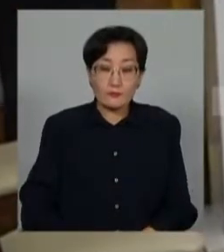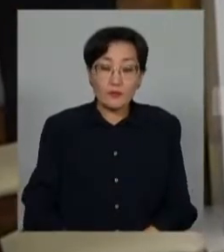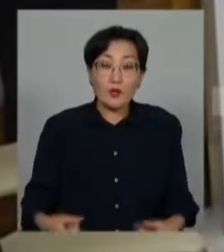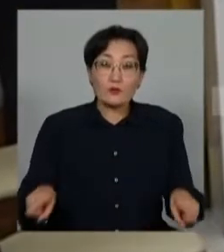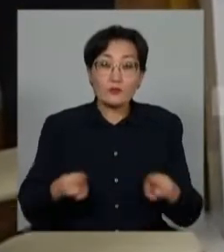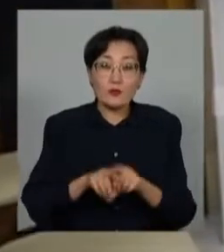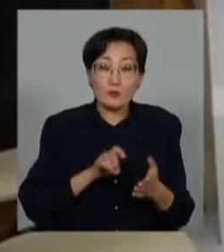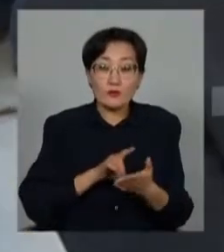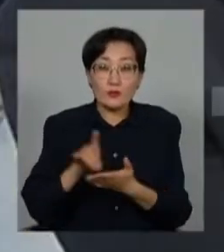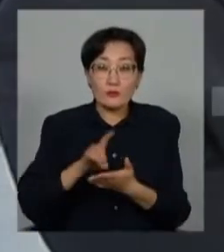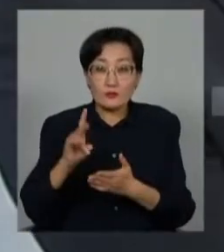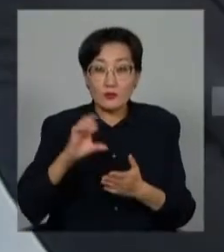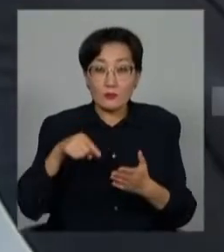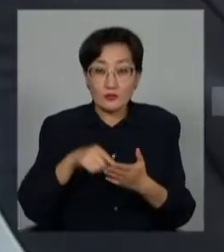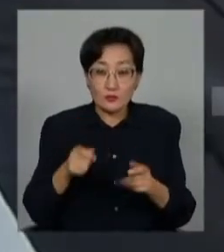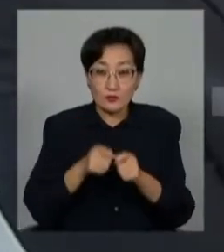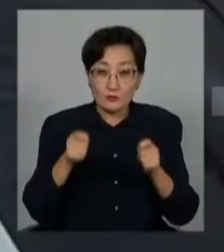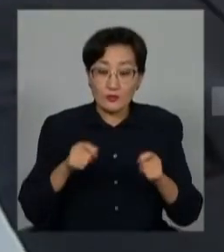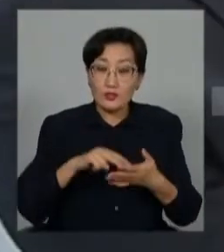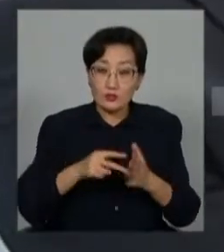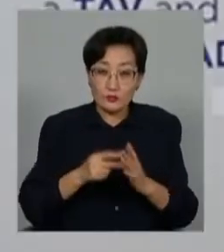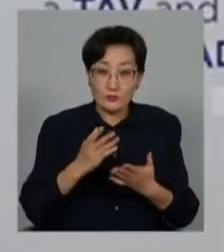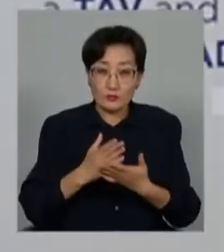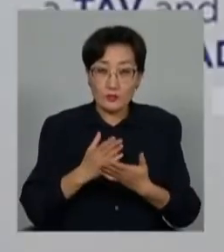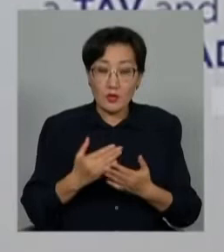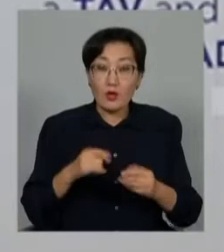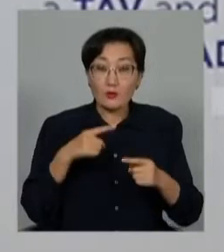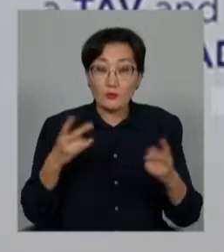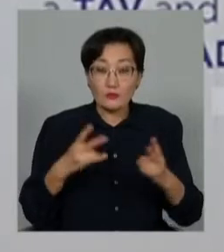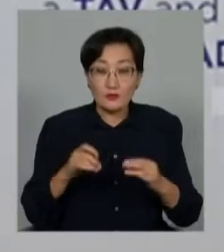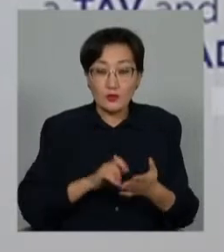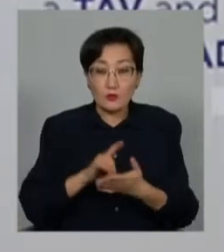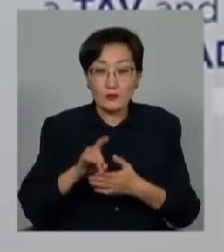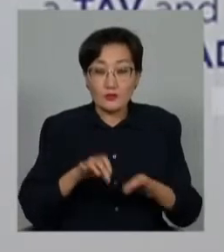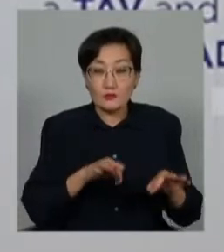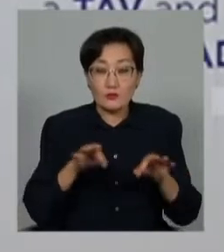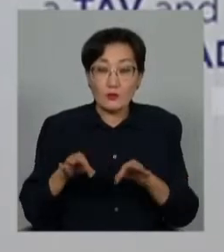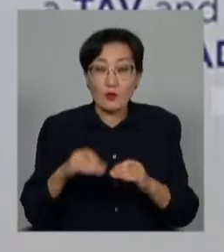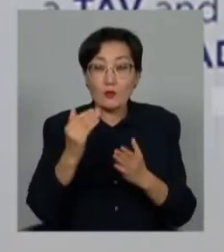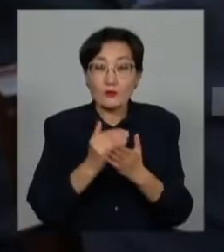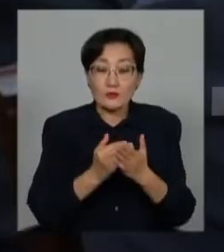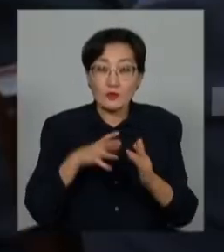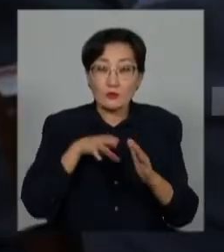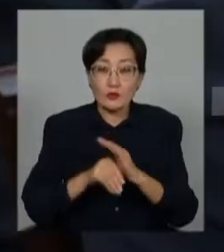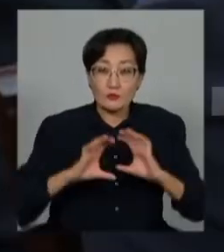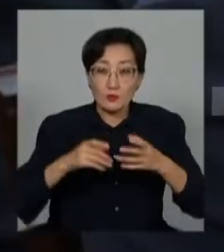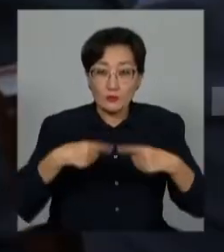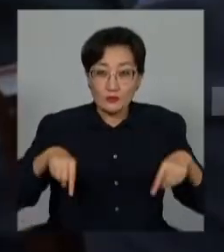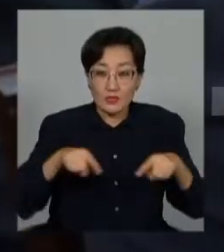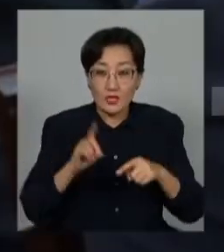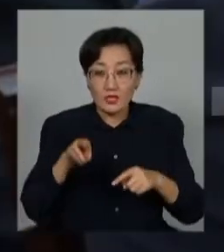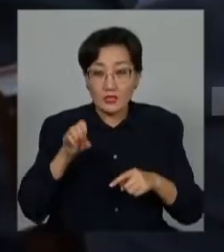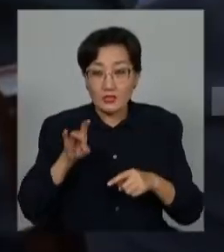Мұндай рейстерді Нұрсұлтан қаласында да ашу жоспарланыпты. Айта кетсек, әуе көліктерінің рейтингісін түзетін халықаралық ұйым